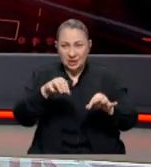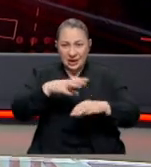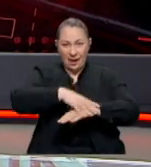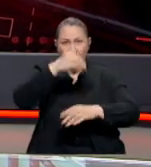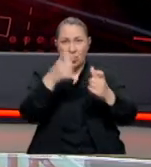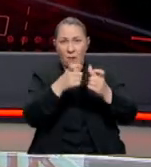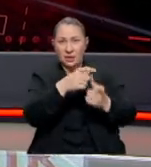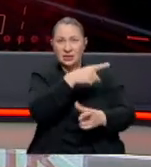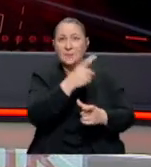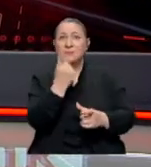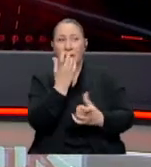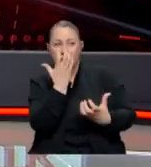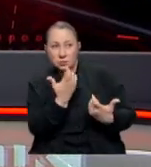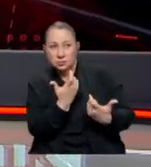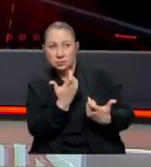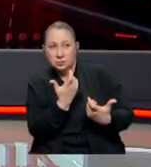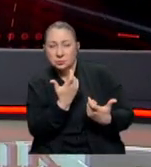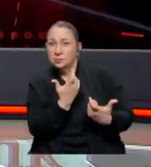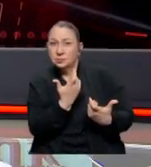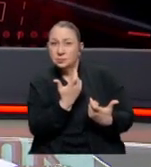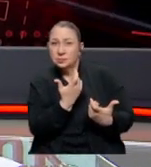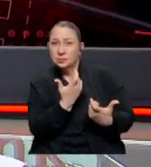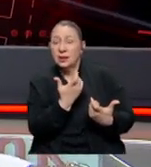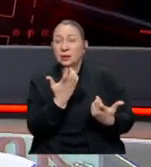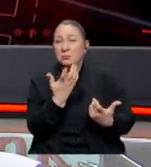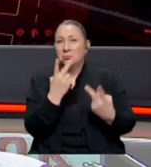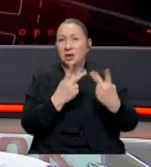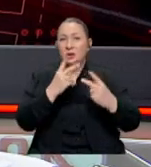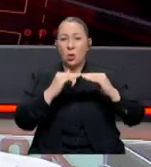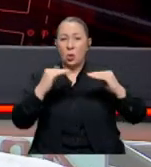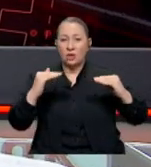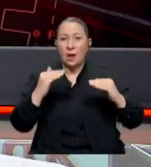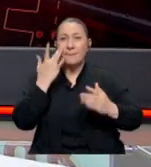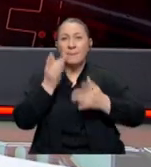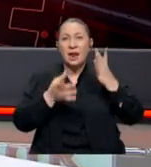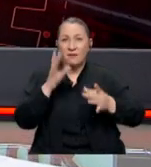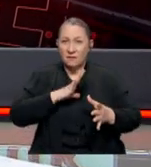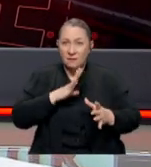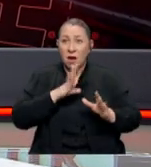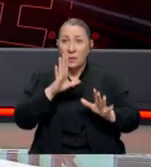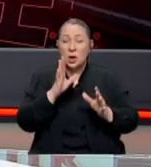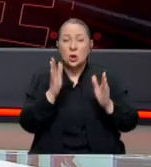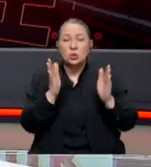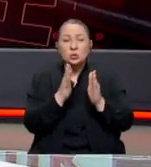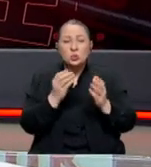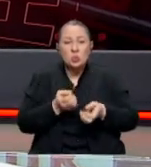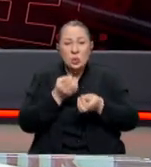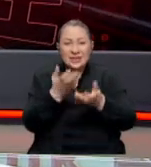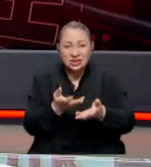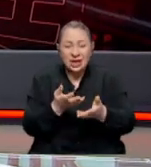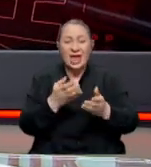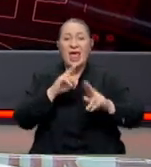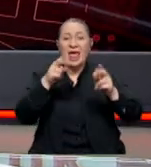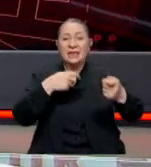kabine toplantısından bir şeyler bekliyorlar. Efendim bir takım kotalar filan belirleniyor. Küçük üretici,